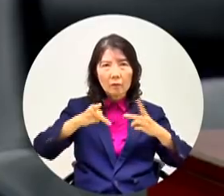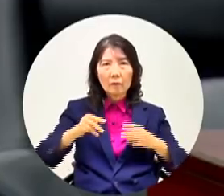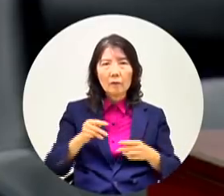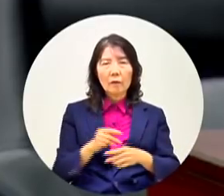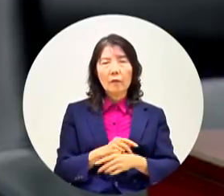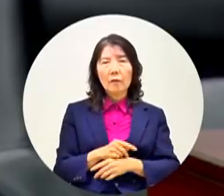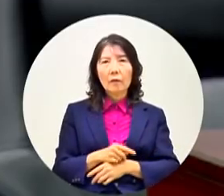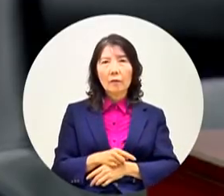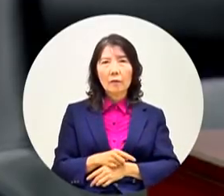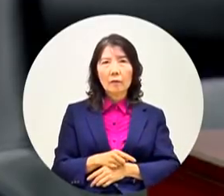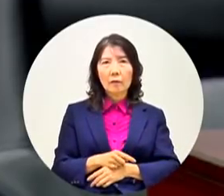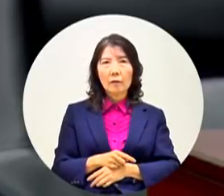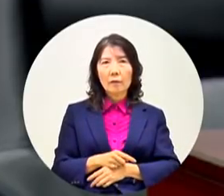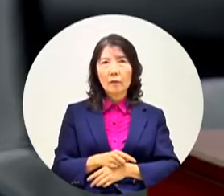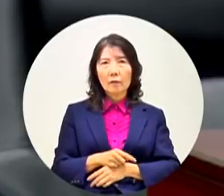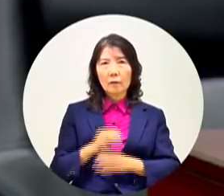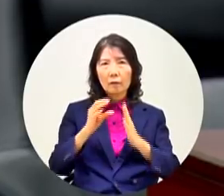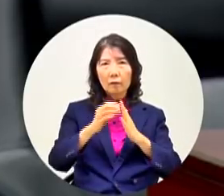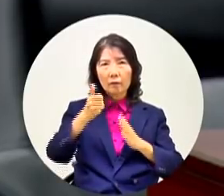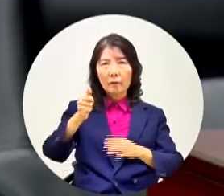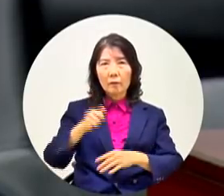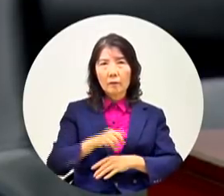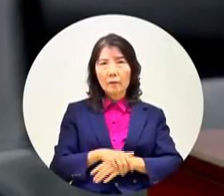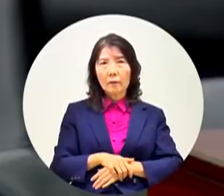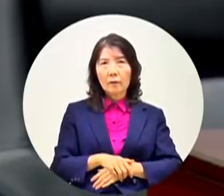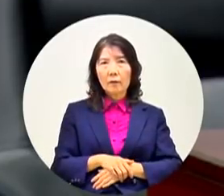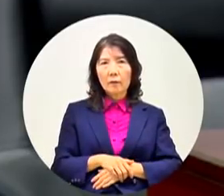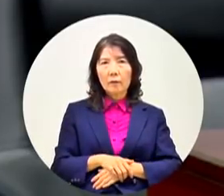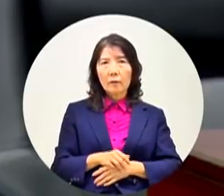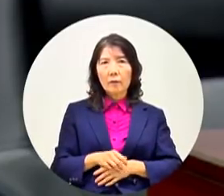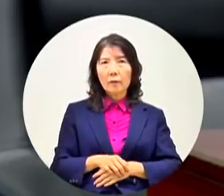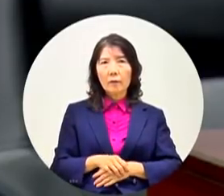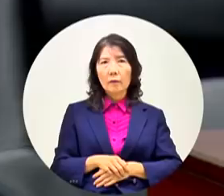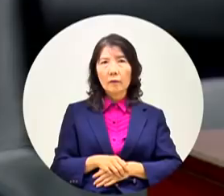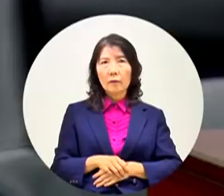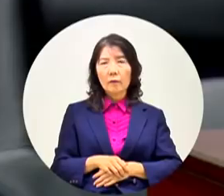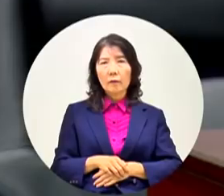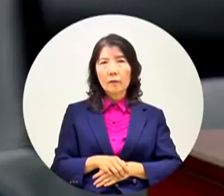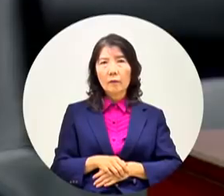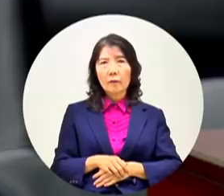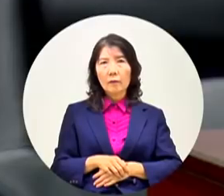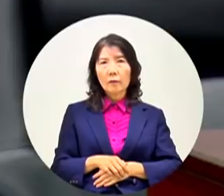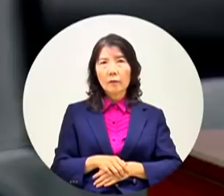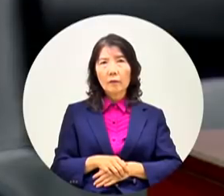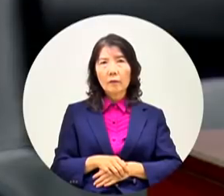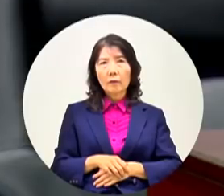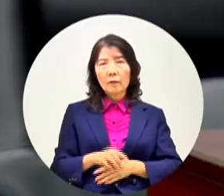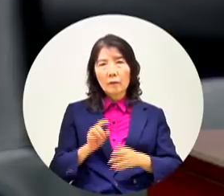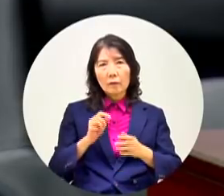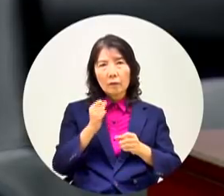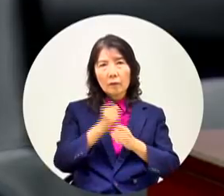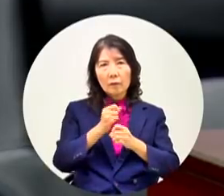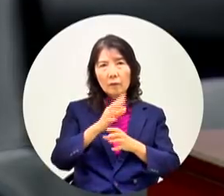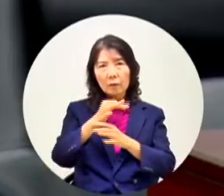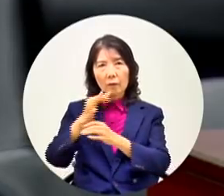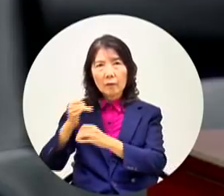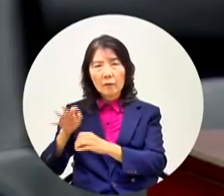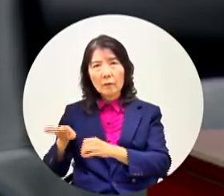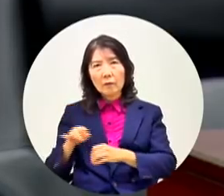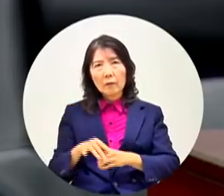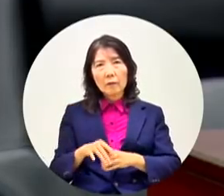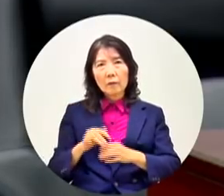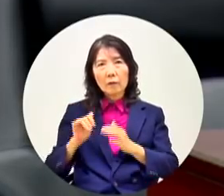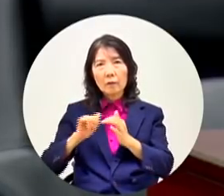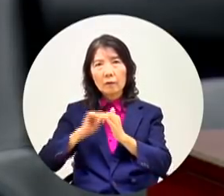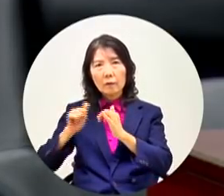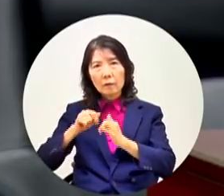好。吼、哦，而且局长，我伫只伫麻烦那个公企，包括可能市民朋友嘛无足